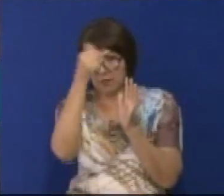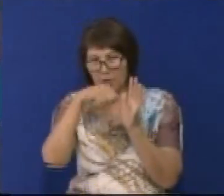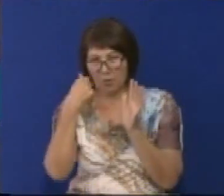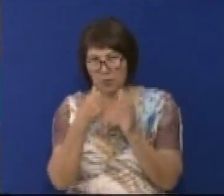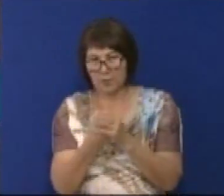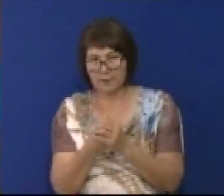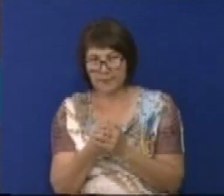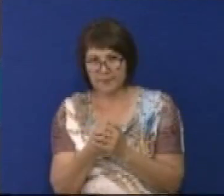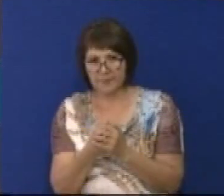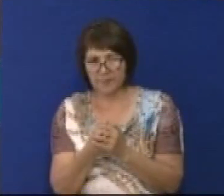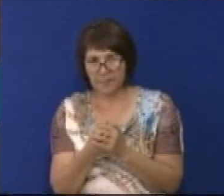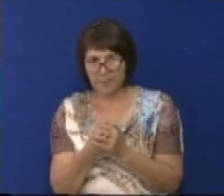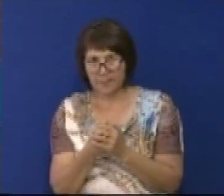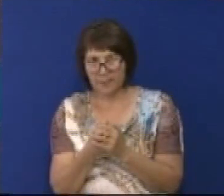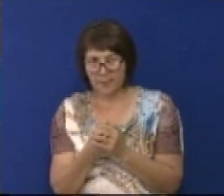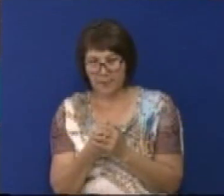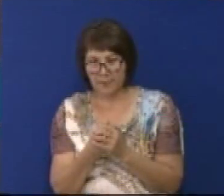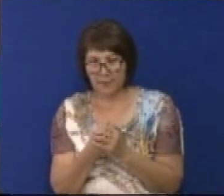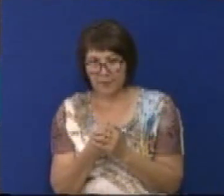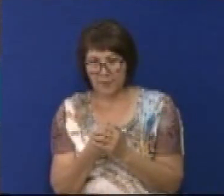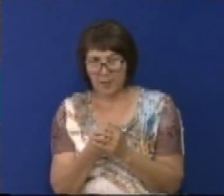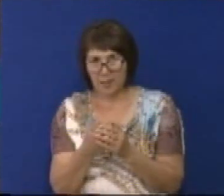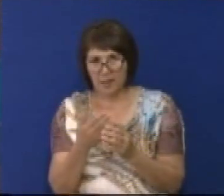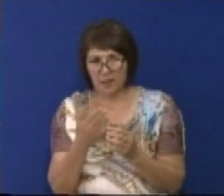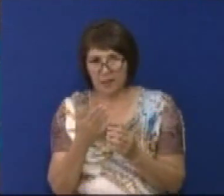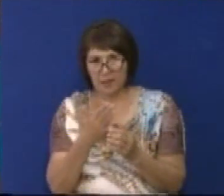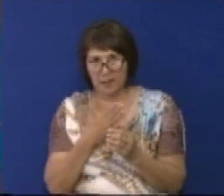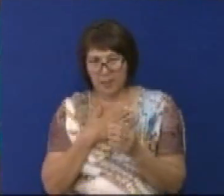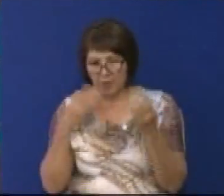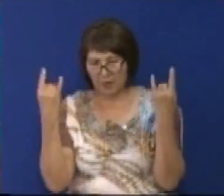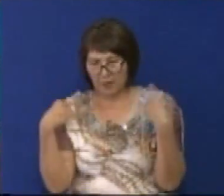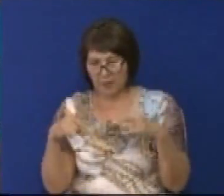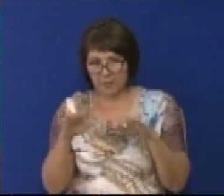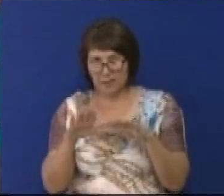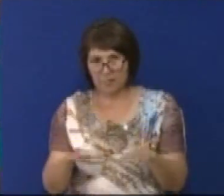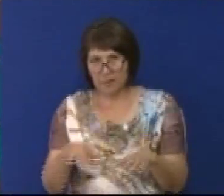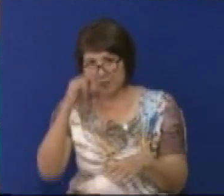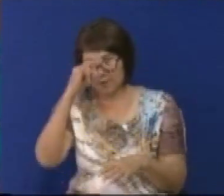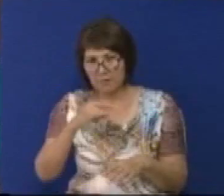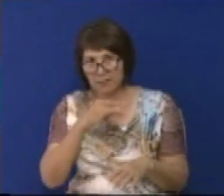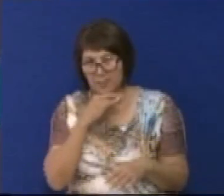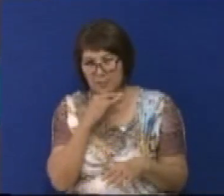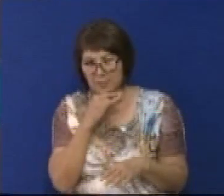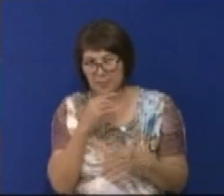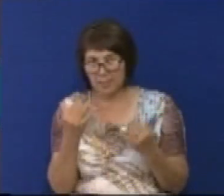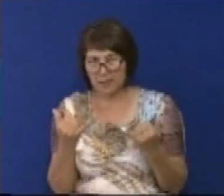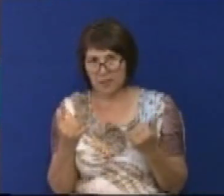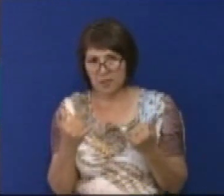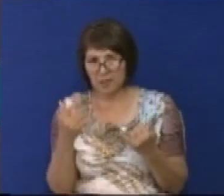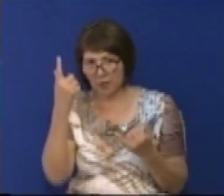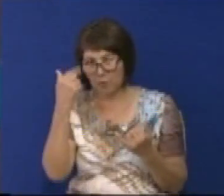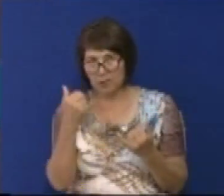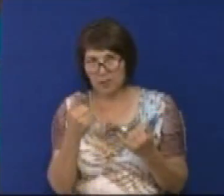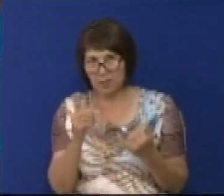биылғы эстафетаның жоспарынан менің туған жерім Қазақстан бойынша өтетіндігін білгенде қатты қуандым. Қазір бәрімен бірге